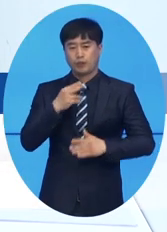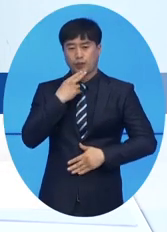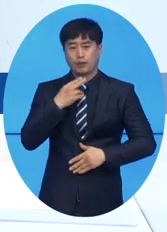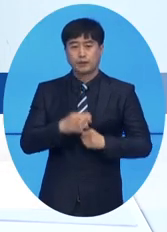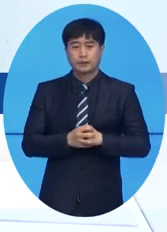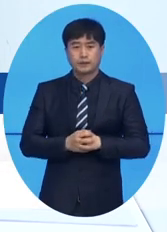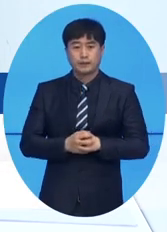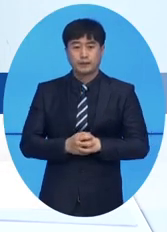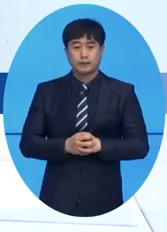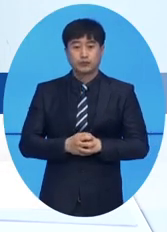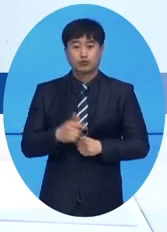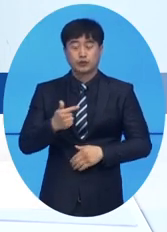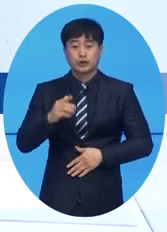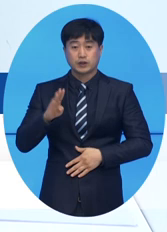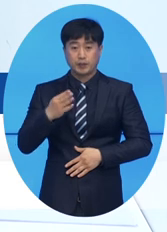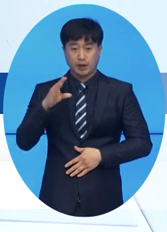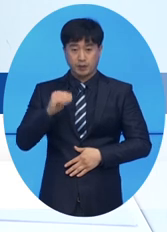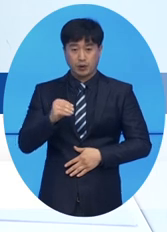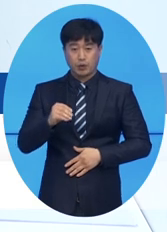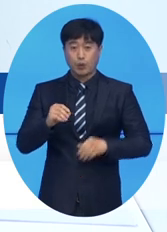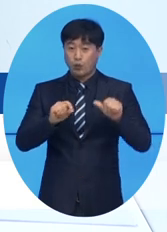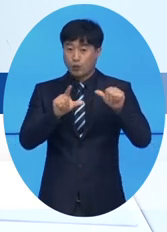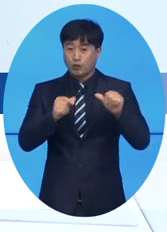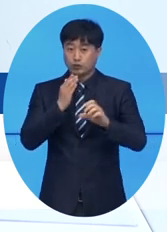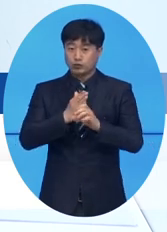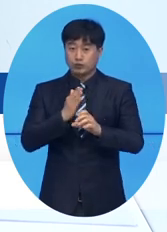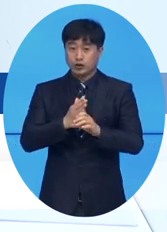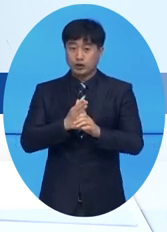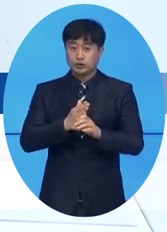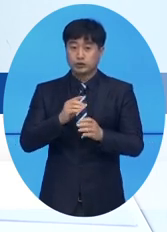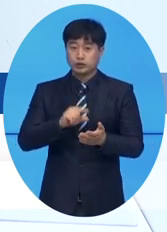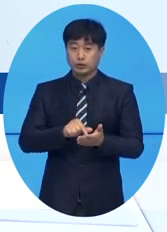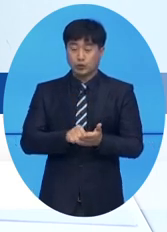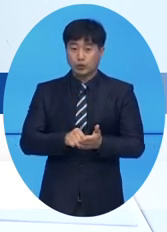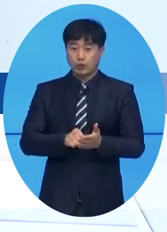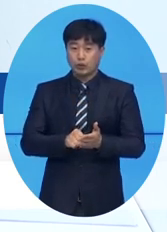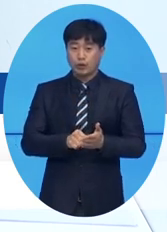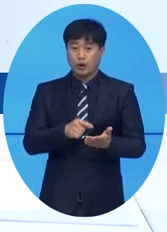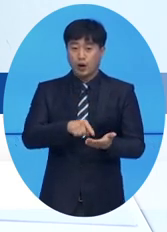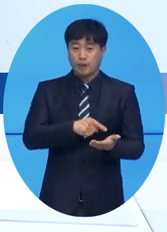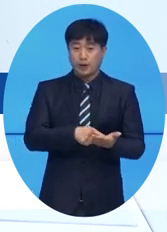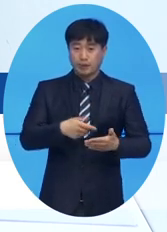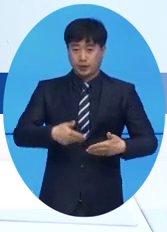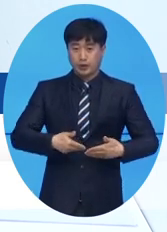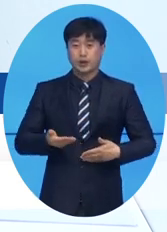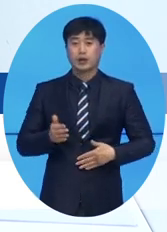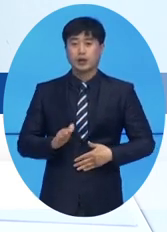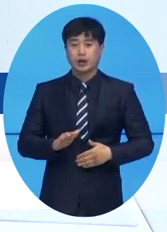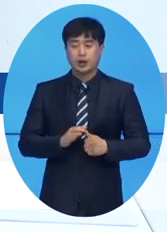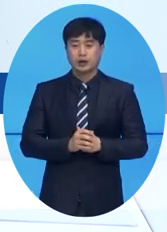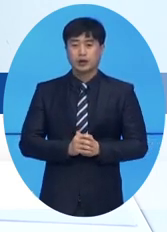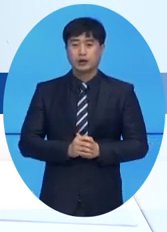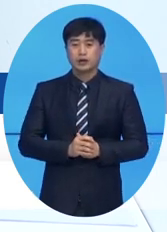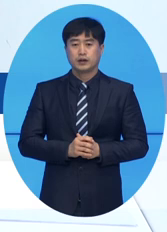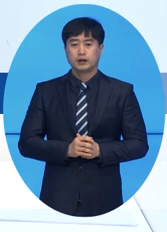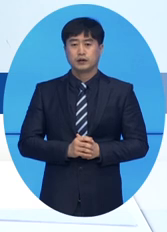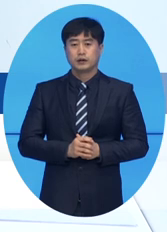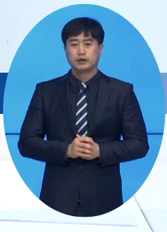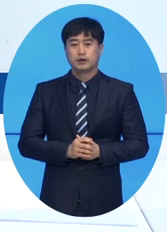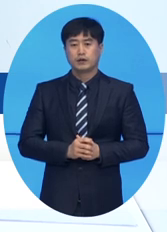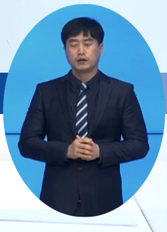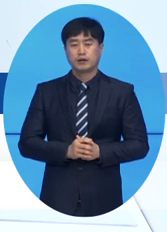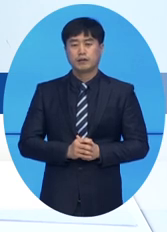6,400만 원을 5월 중순까지는 상환을 해야 돼서 그래서